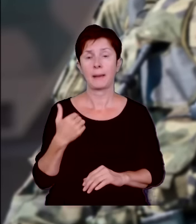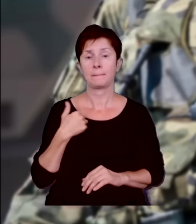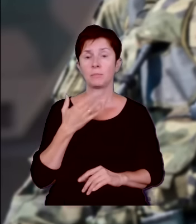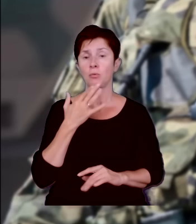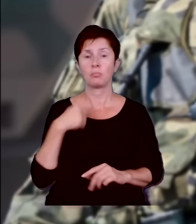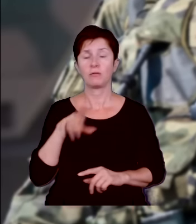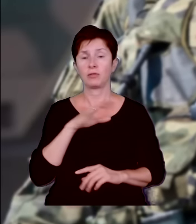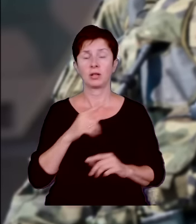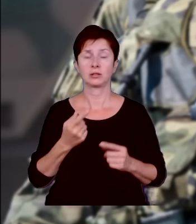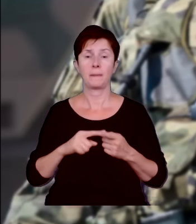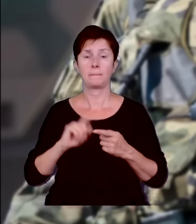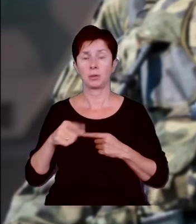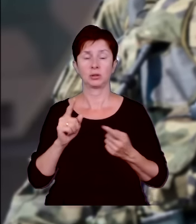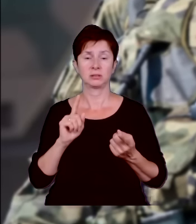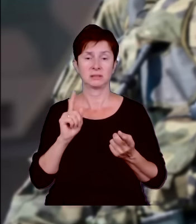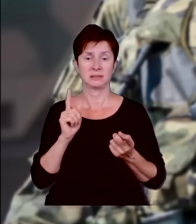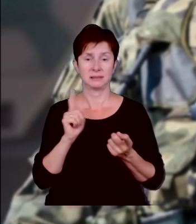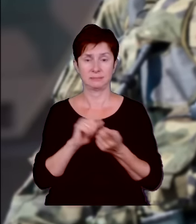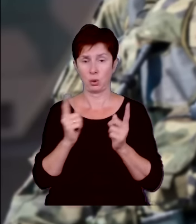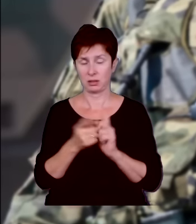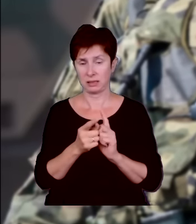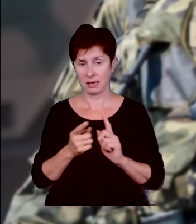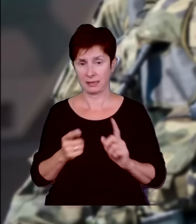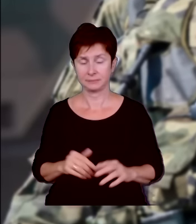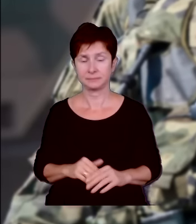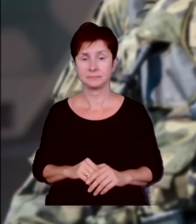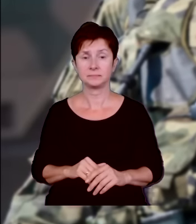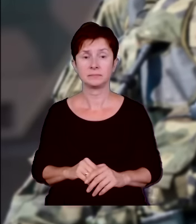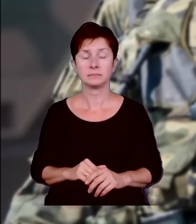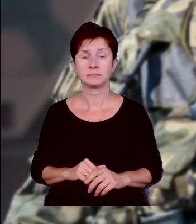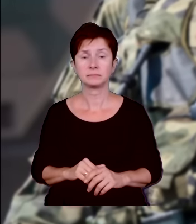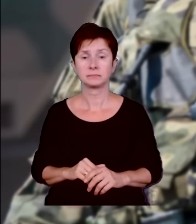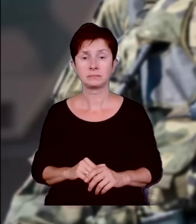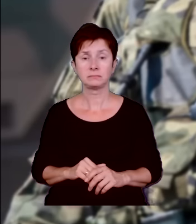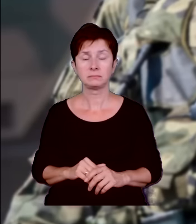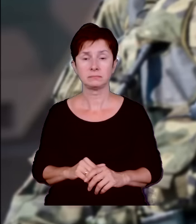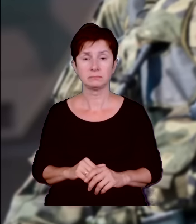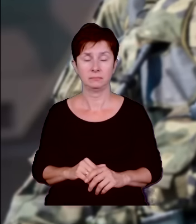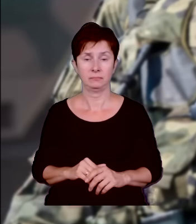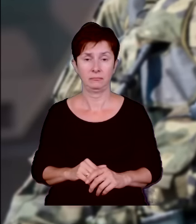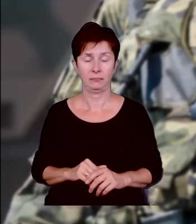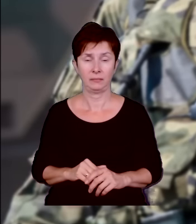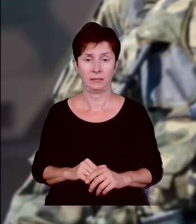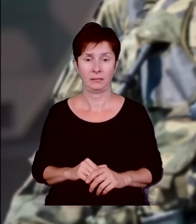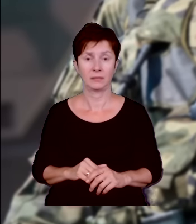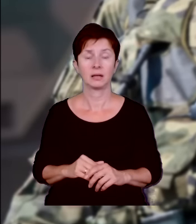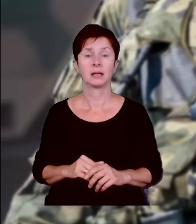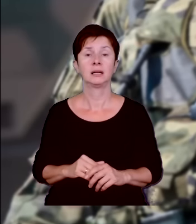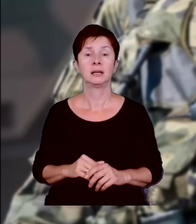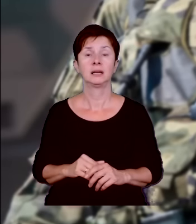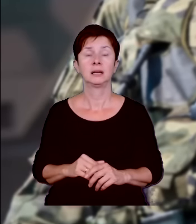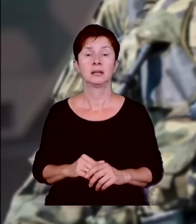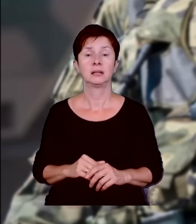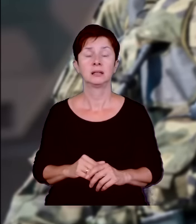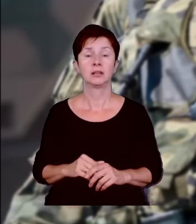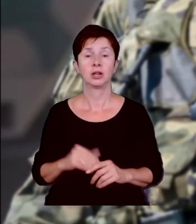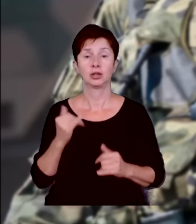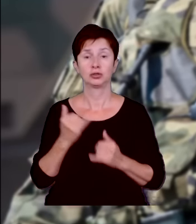Wiązem rzecznikiem praw obywatelskich Liderzy Pańskiego klubu parlamentarnego gdyby to się